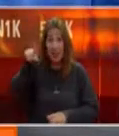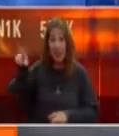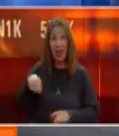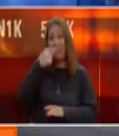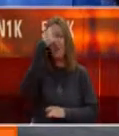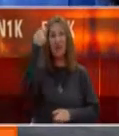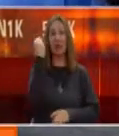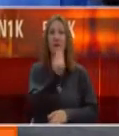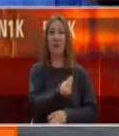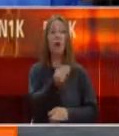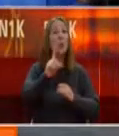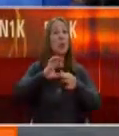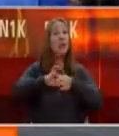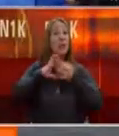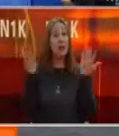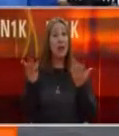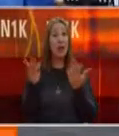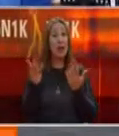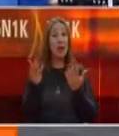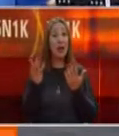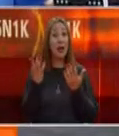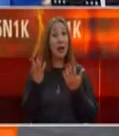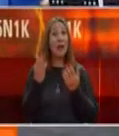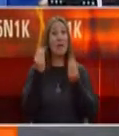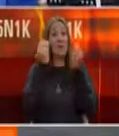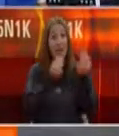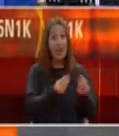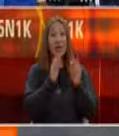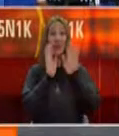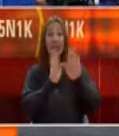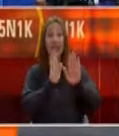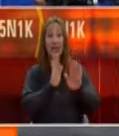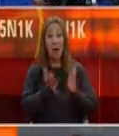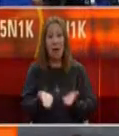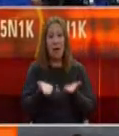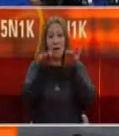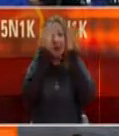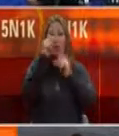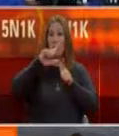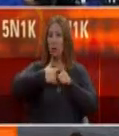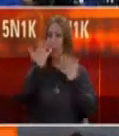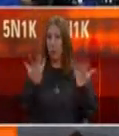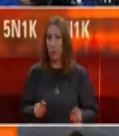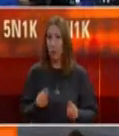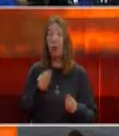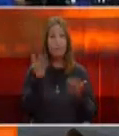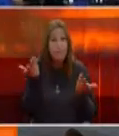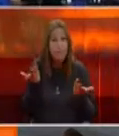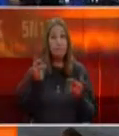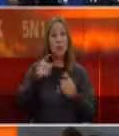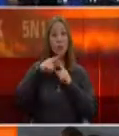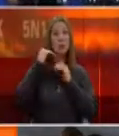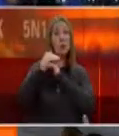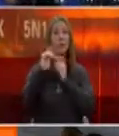fırsat veriyor. Dolayısıyla vereni, destekleyeni artıran bir proje oldu. Zaten